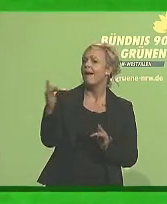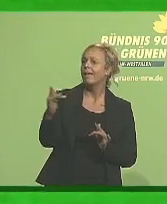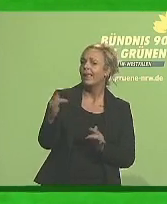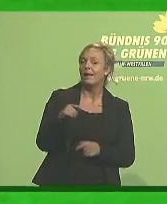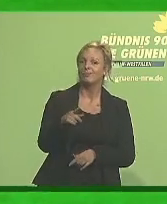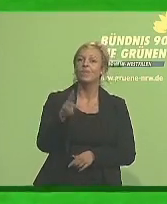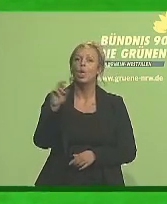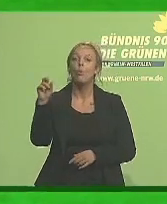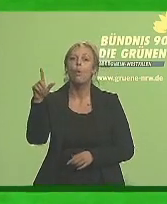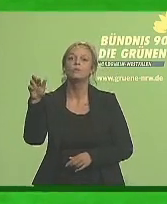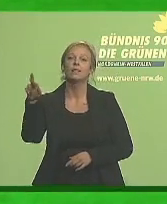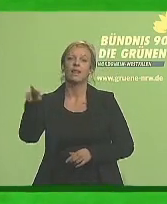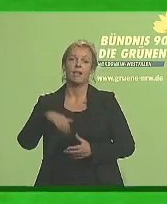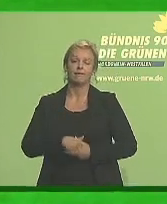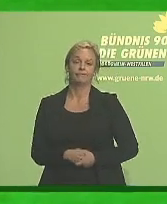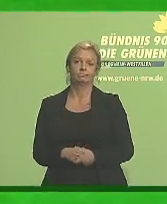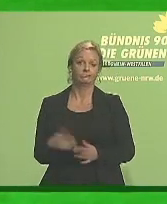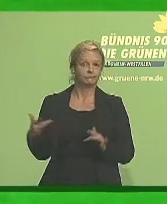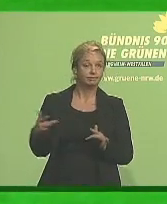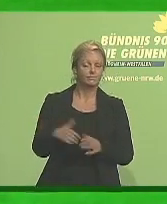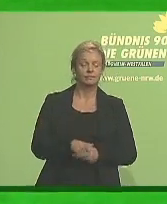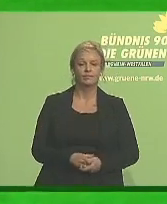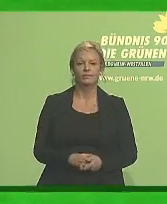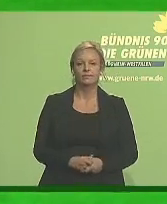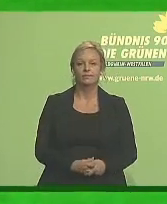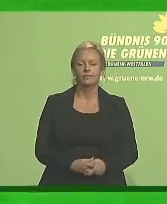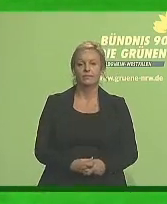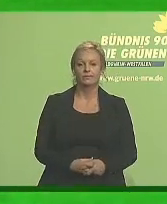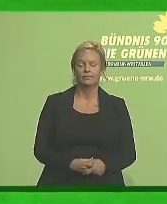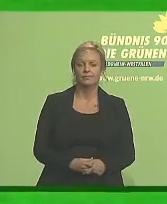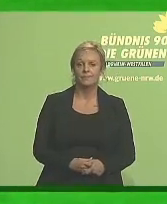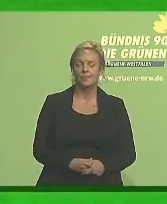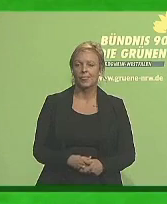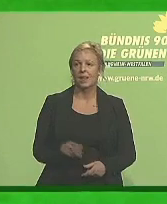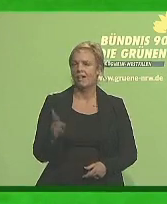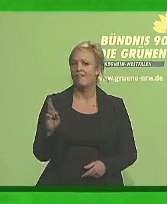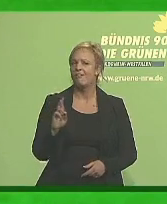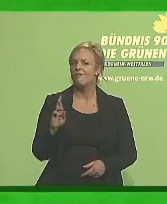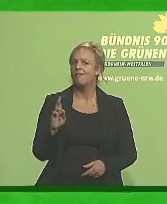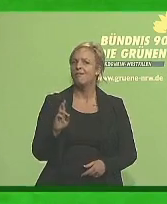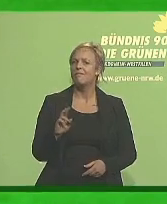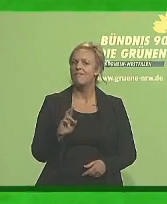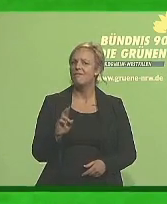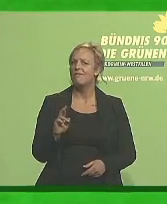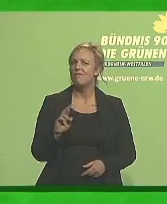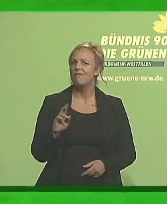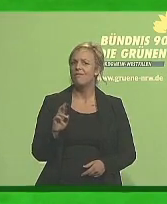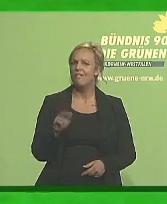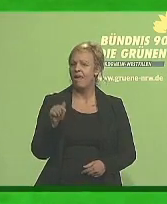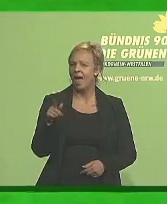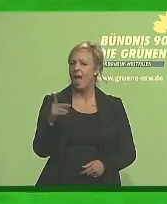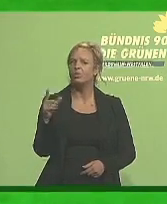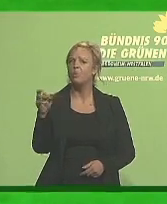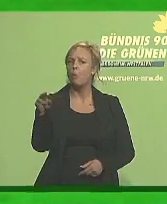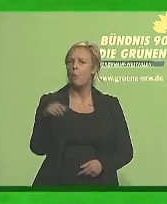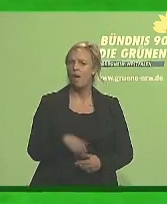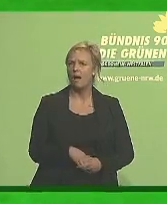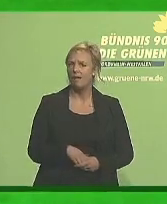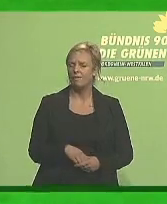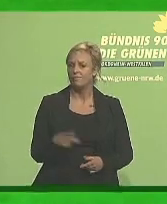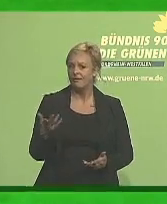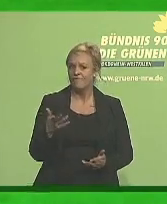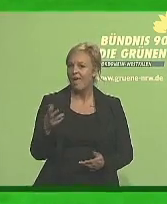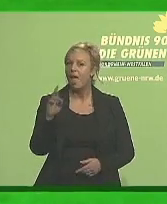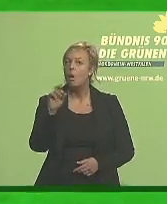Herr Rösler. Wer bitte ist in Doha eigentlich Herr Rösler? Wer ist eigentlich Herr Rösler in